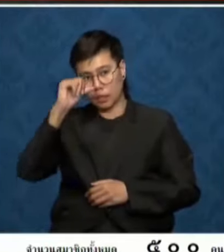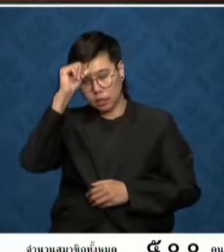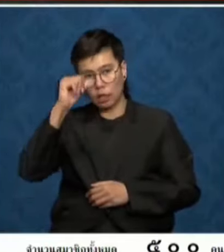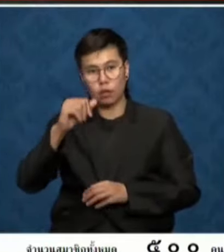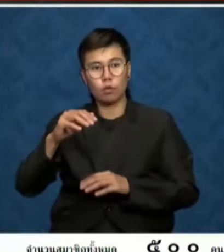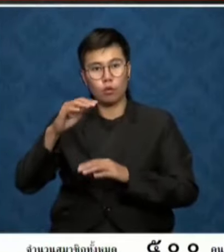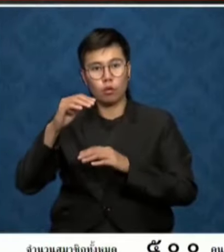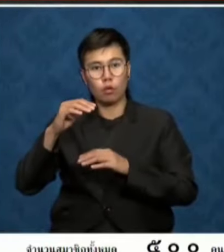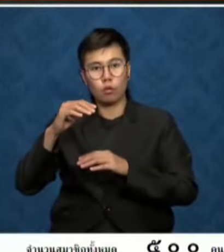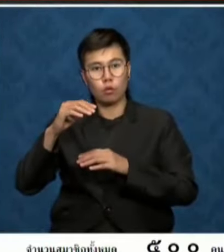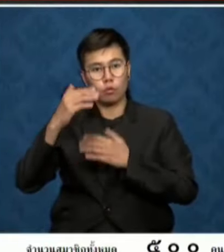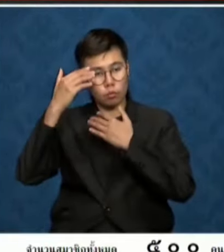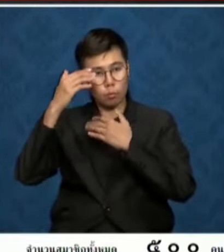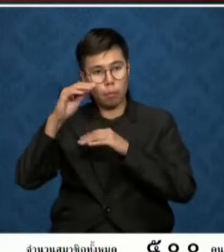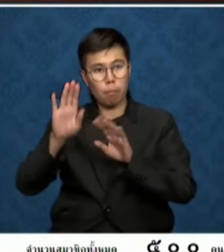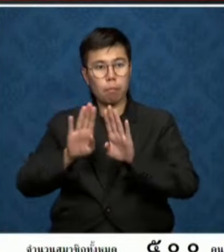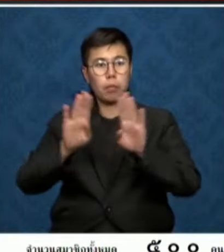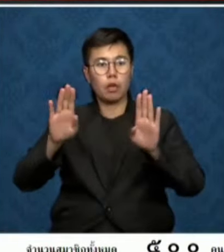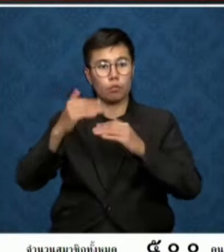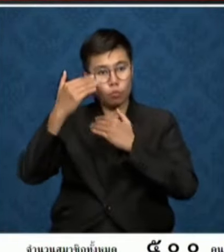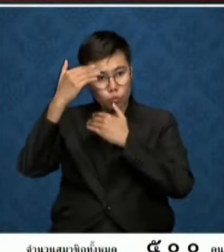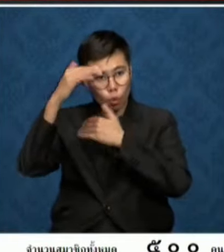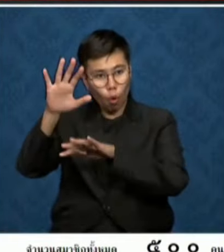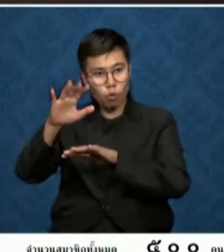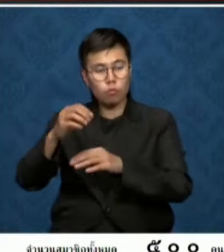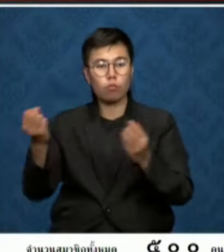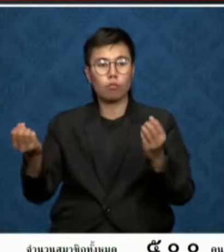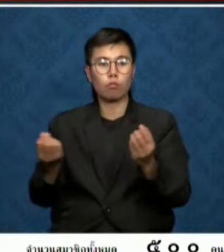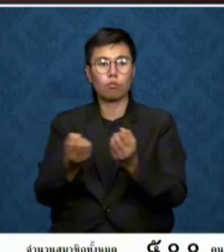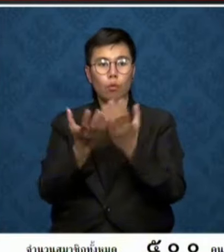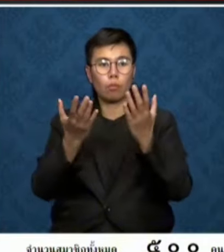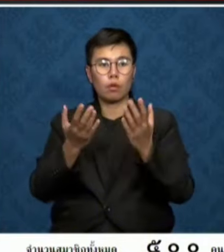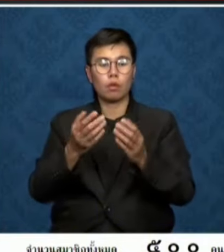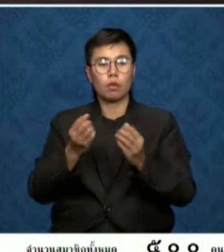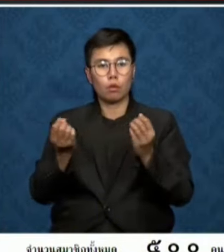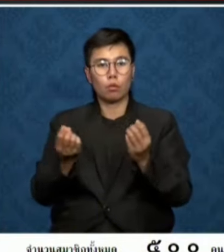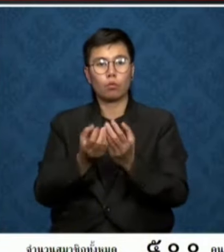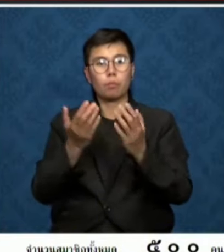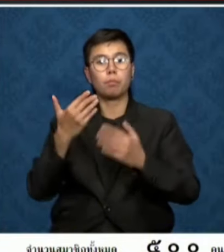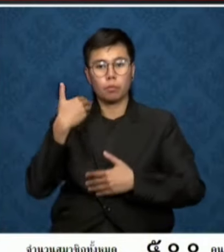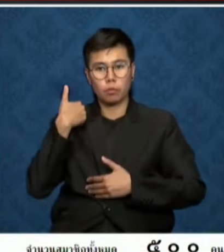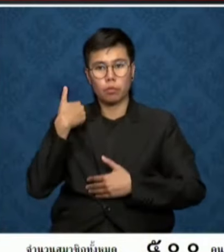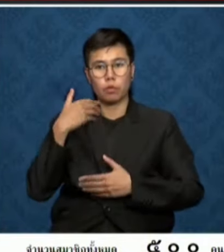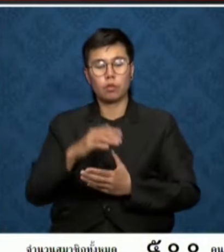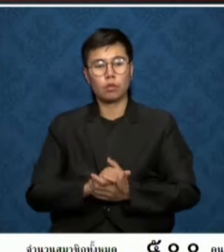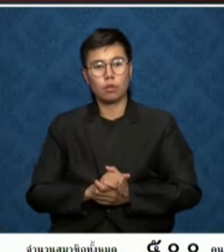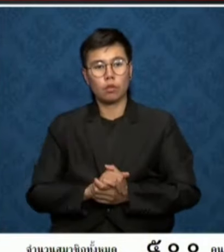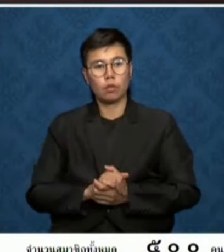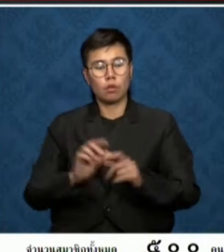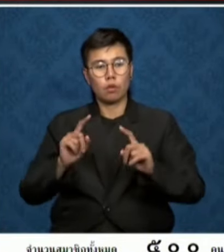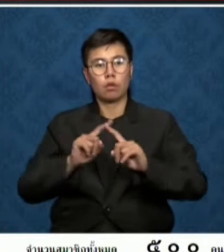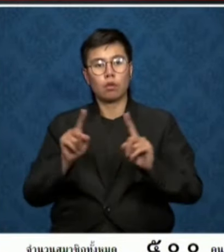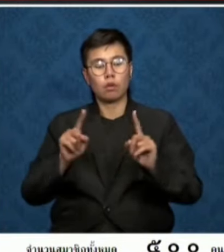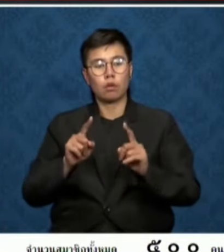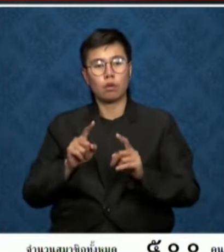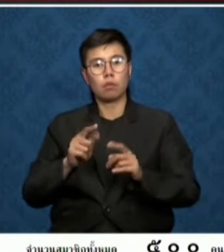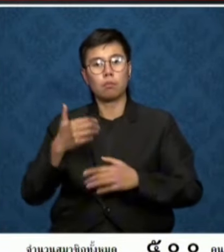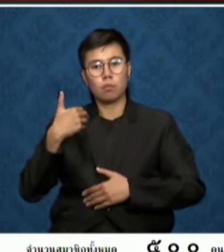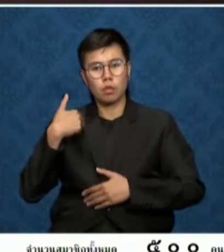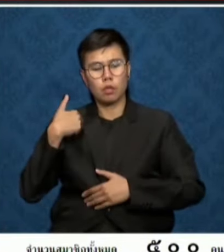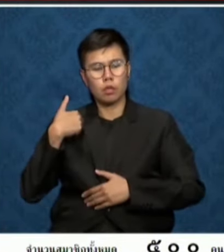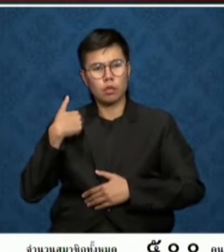ไม่หยุดเปิดส่งออกเมื่อไหร่เนี่ยก็จะมีผลกระทบกับของประเทศเราทันทีเลยนะครับแต่ส่วนที่น่ากังว